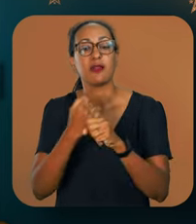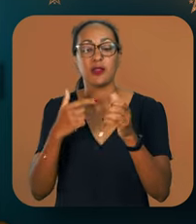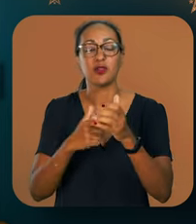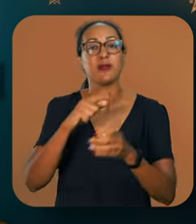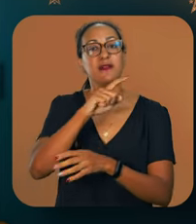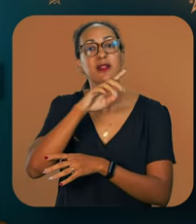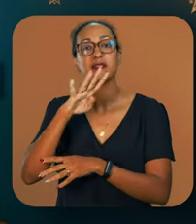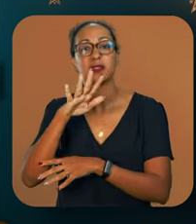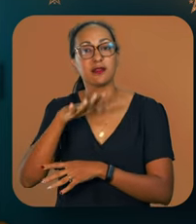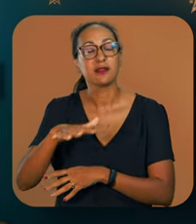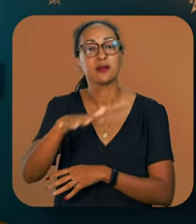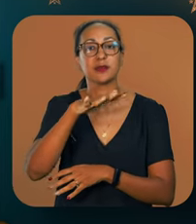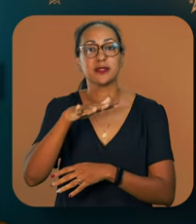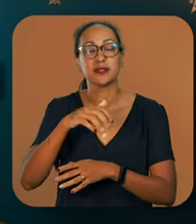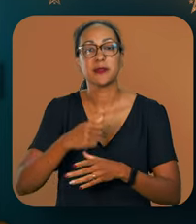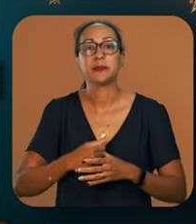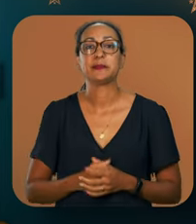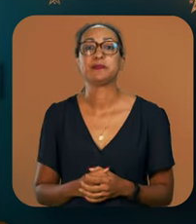2024 à